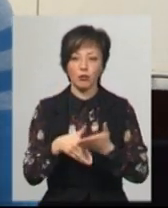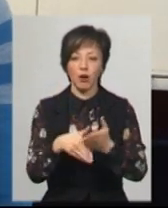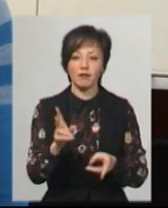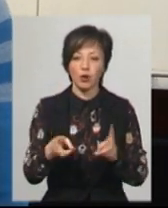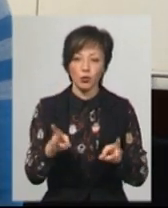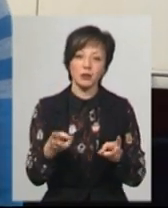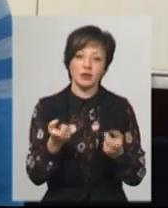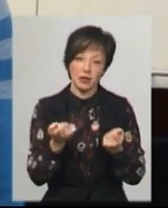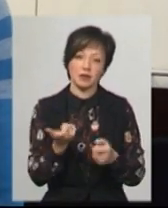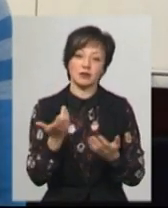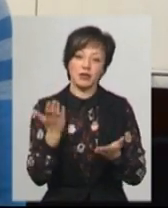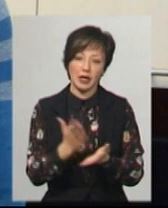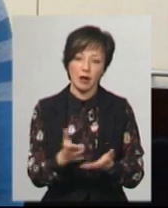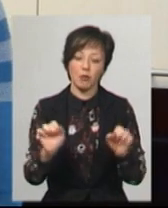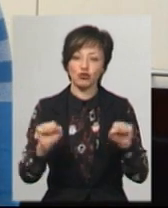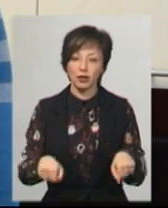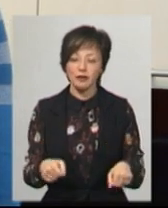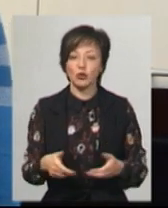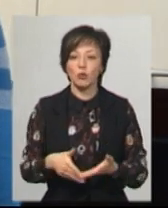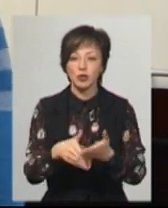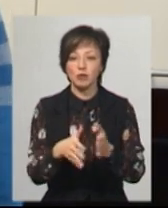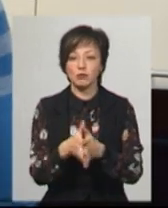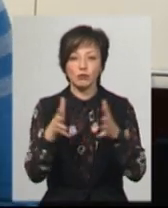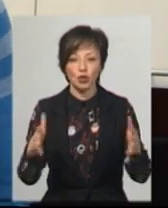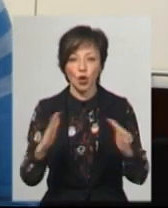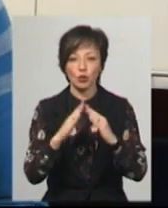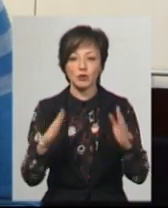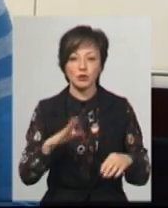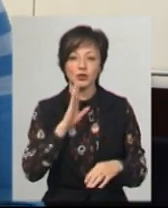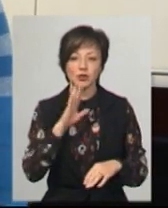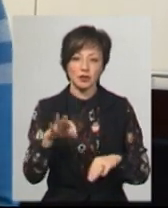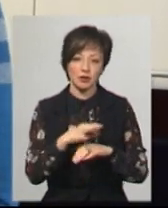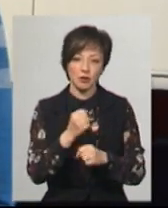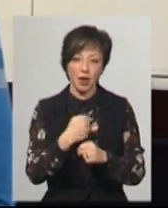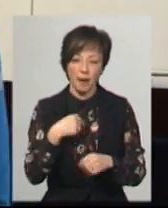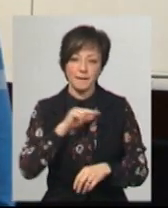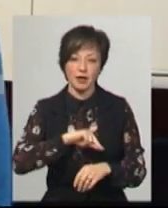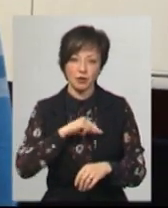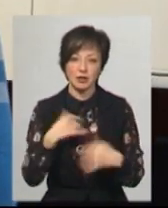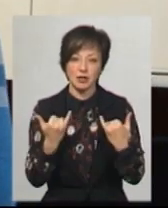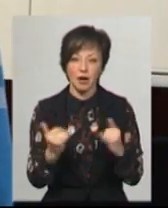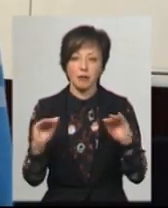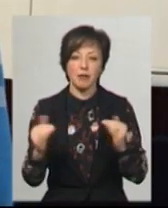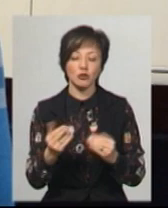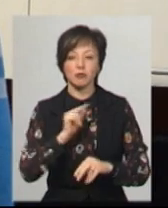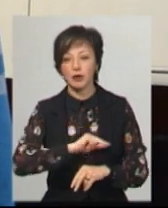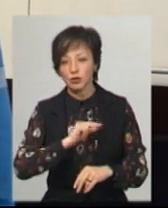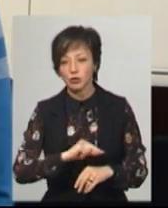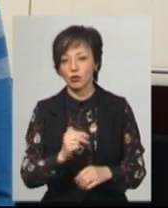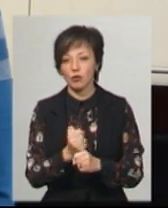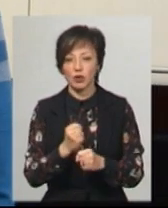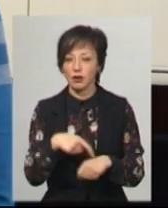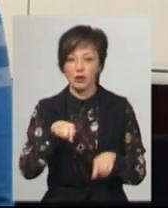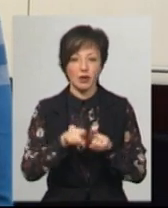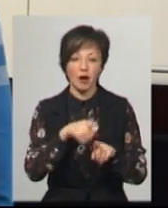більше допомогти, в основному домашню роботу всю вона робила, а я працював, так як я зараз менше працюю, тому що роботи не